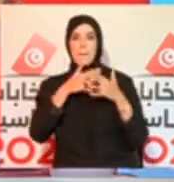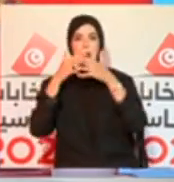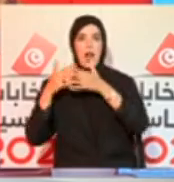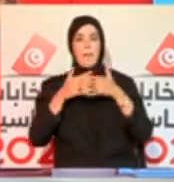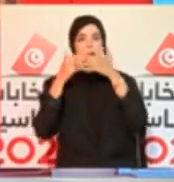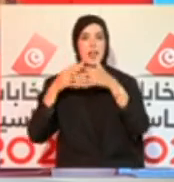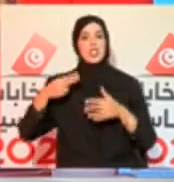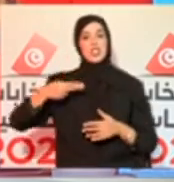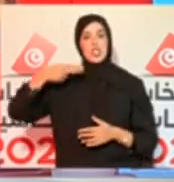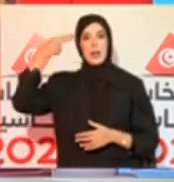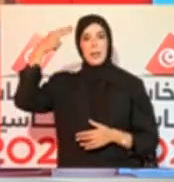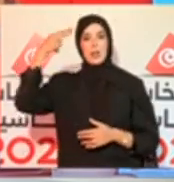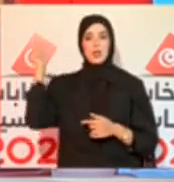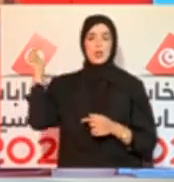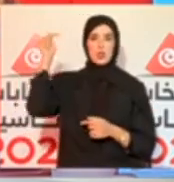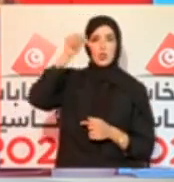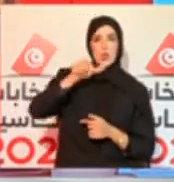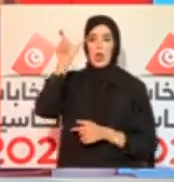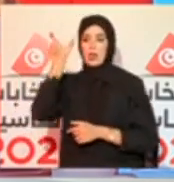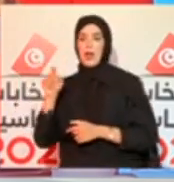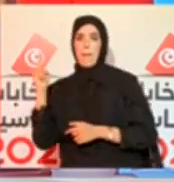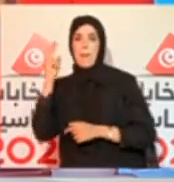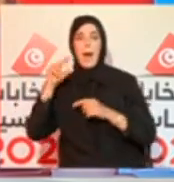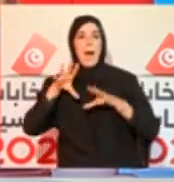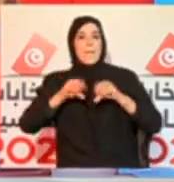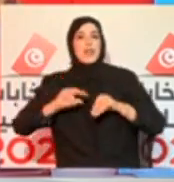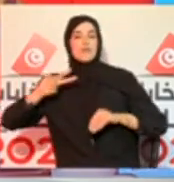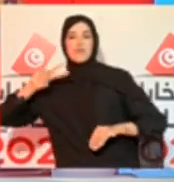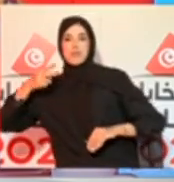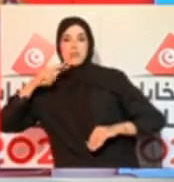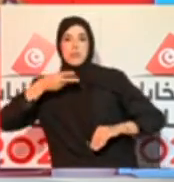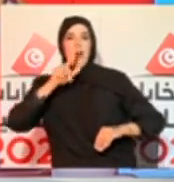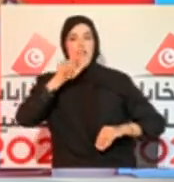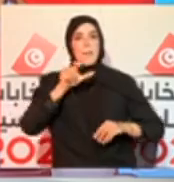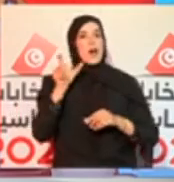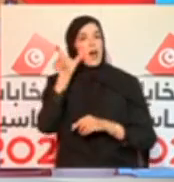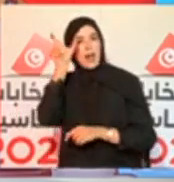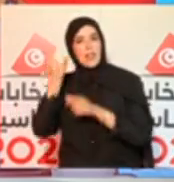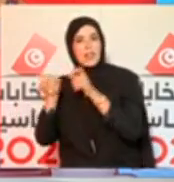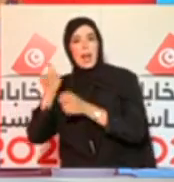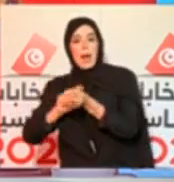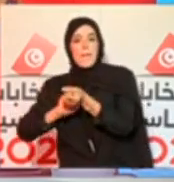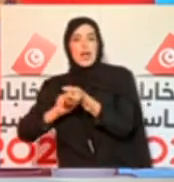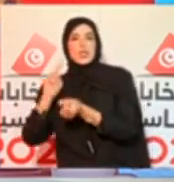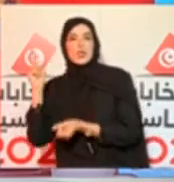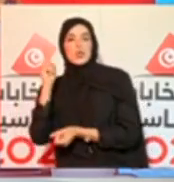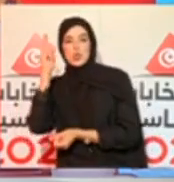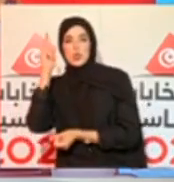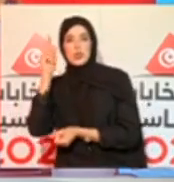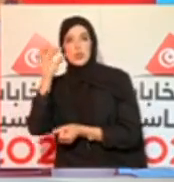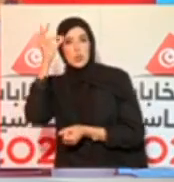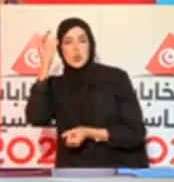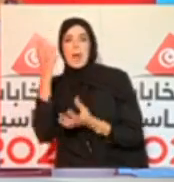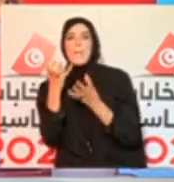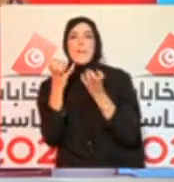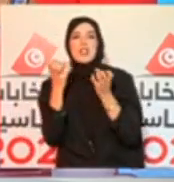الشماليه يجوها طلبه بكل بلايص و ثم توانسه طلبه برشا نلقاو زد العائلات ثم